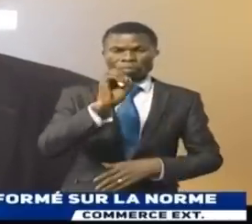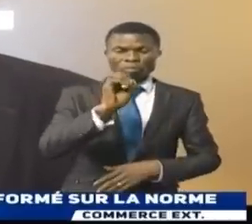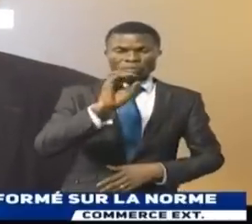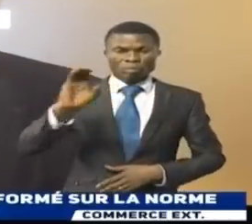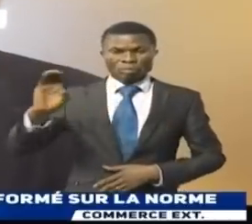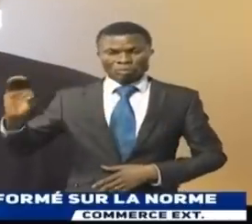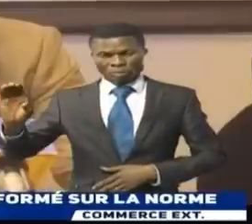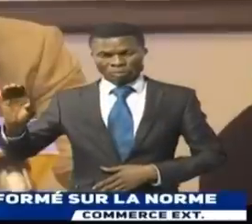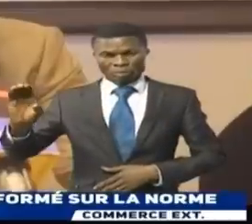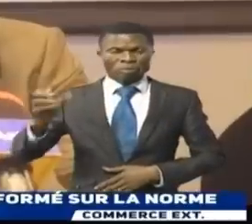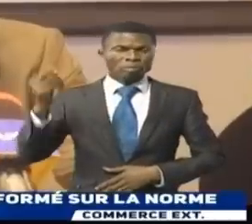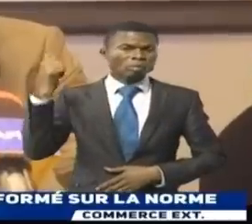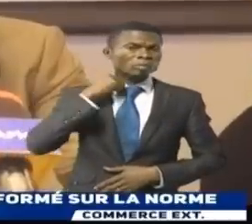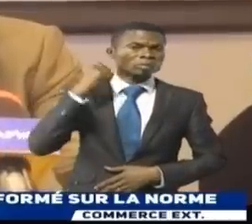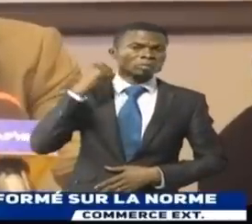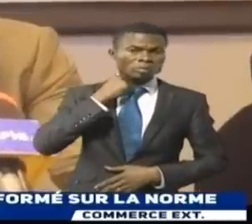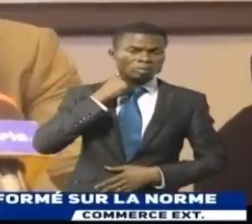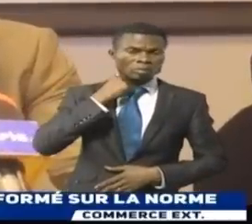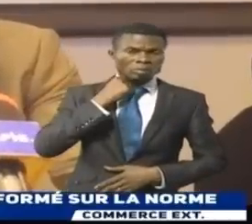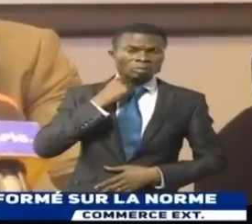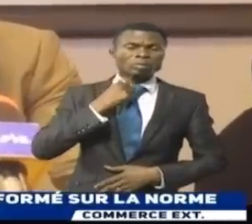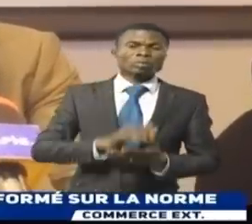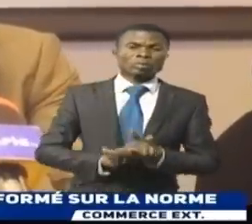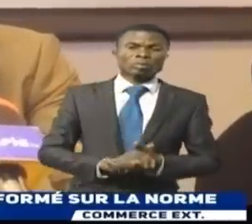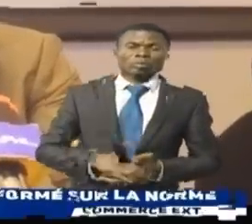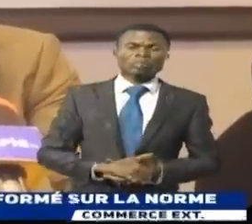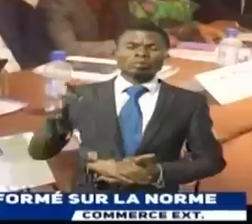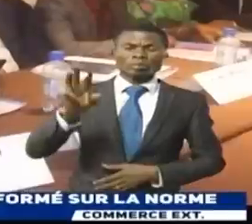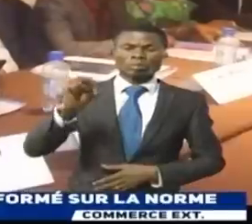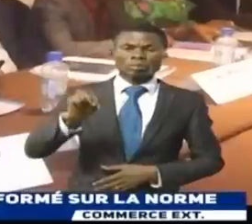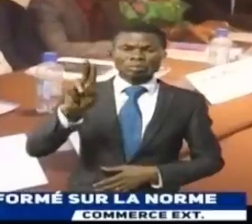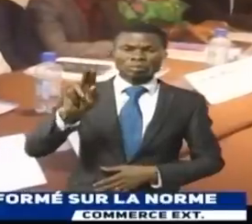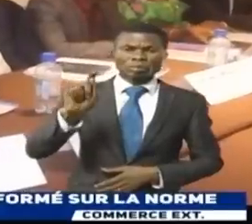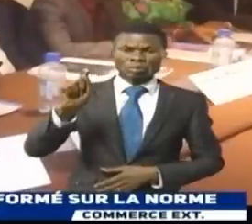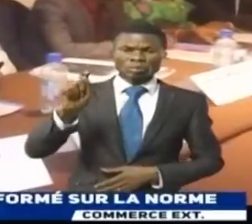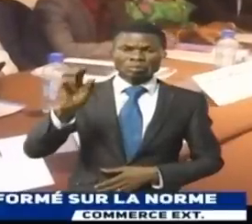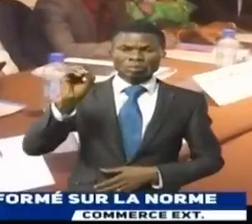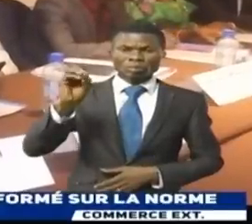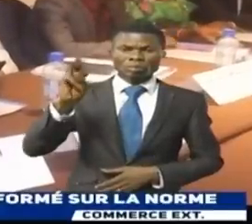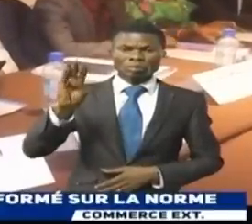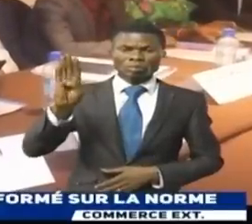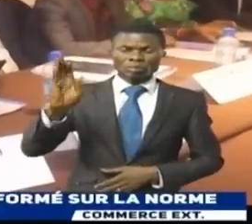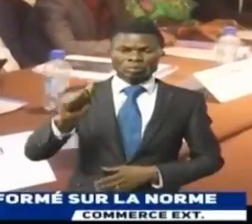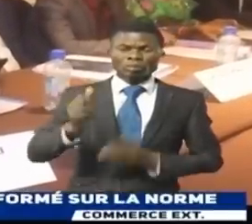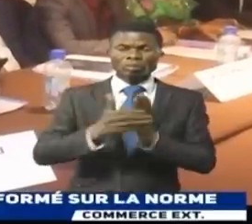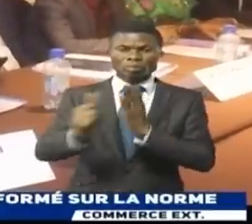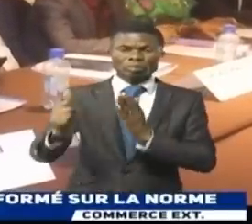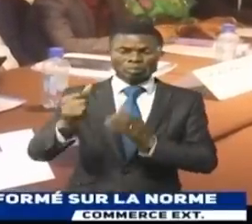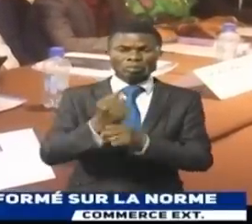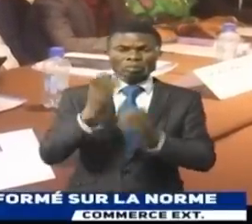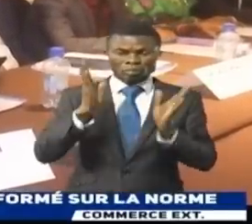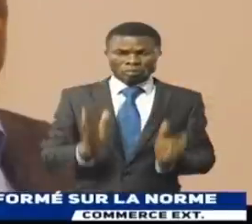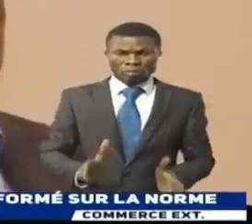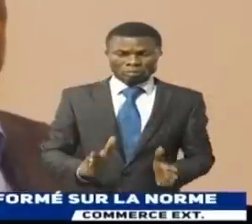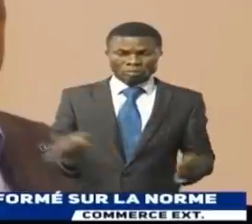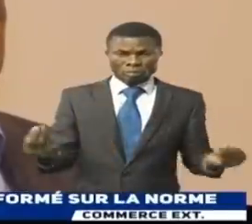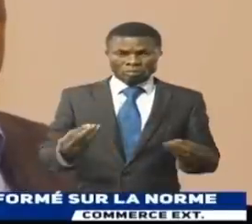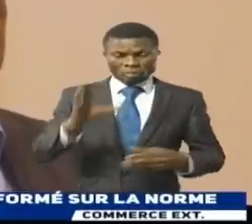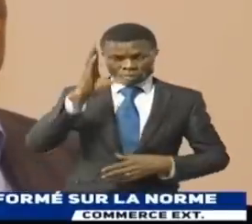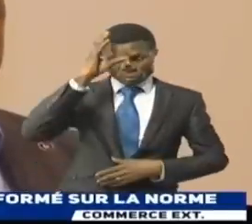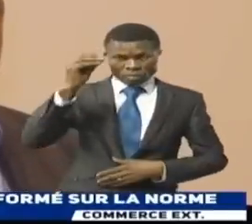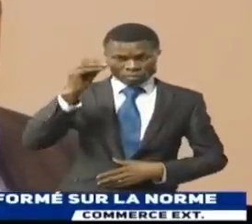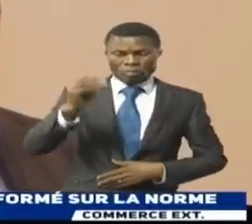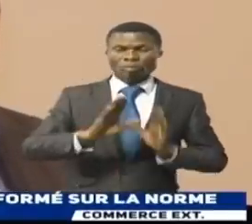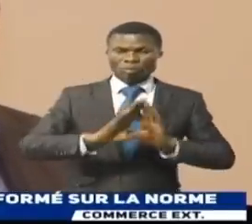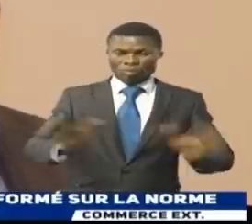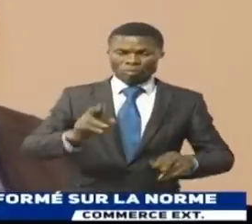contrôle, Dr Étienne Chimanga Mutombo, qui tient à la qualité de son personnel pour que l'homme qu'il